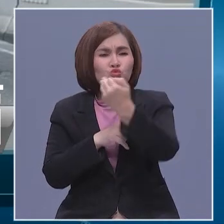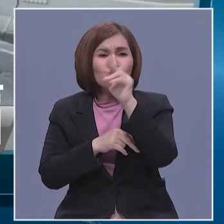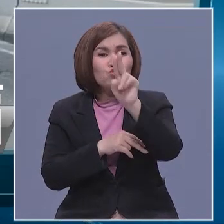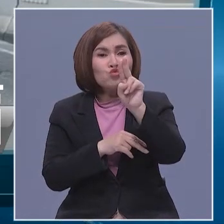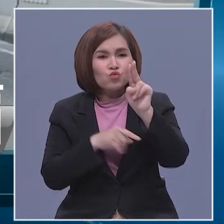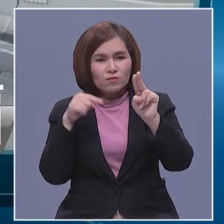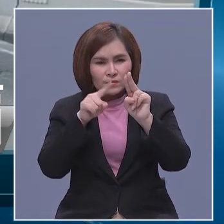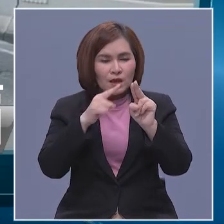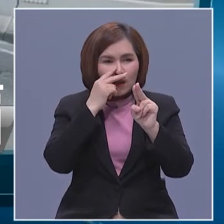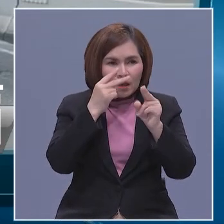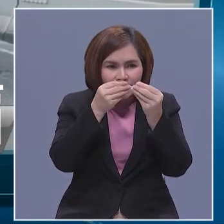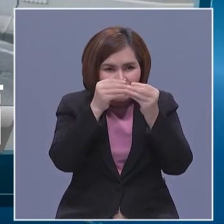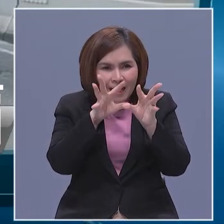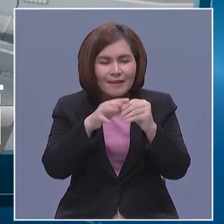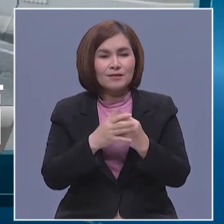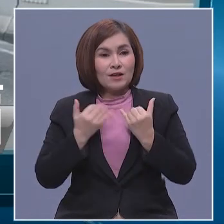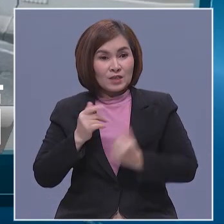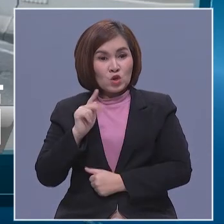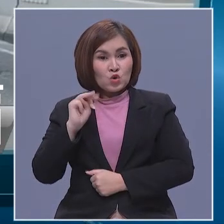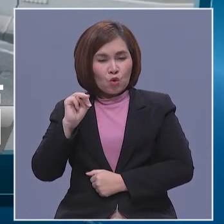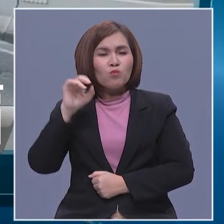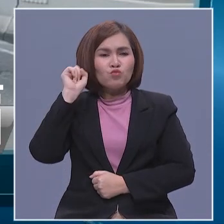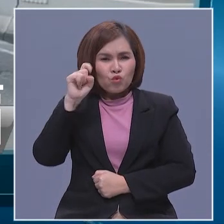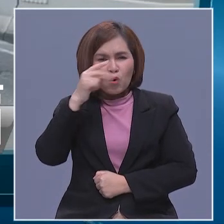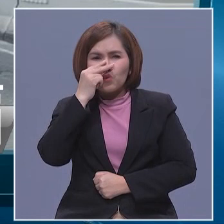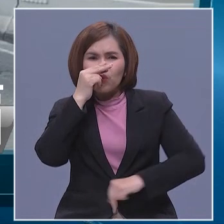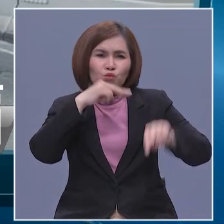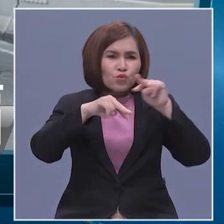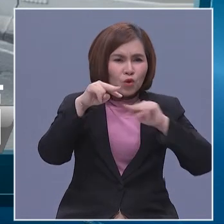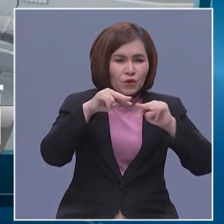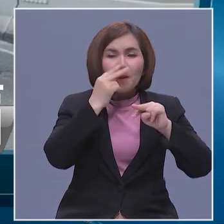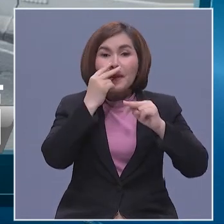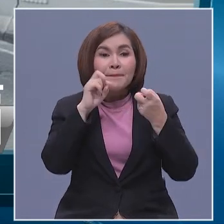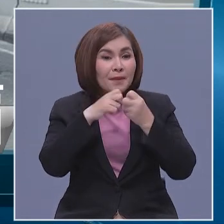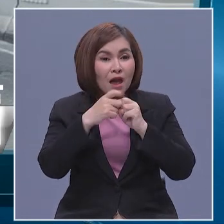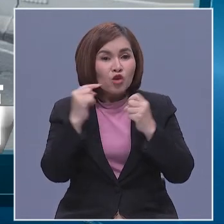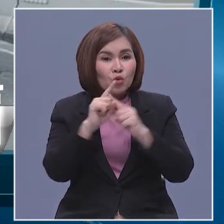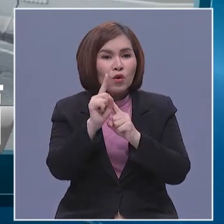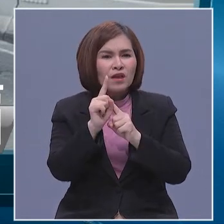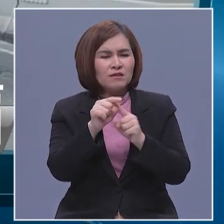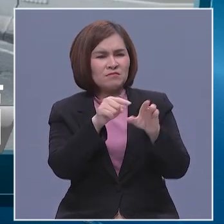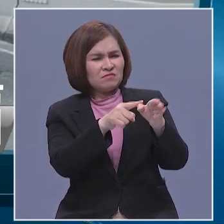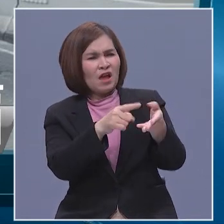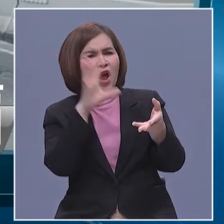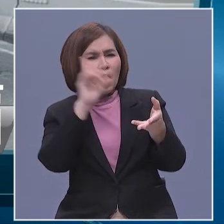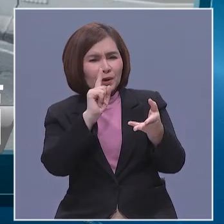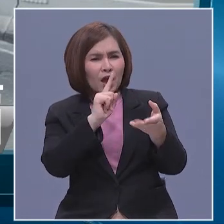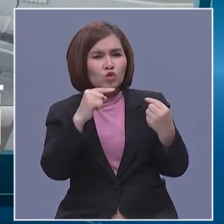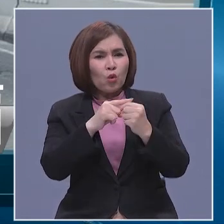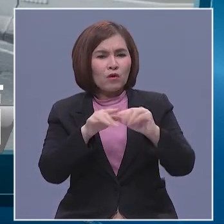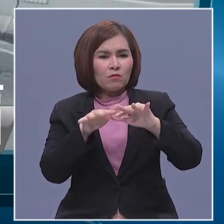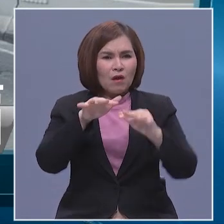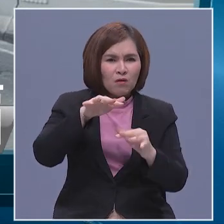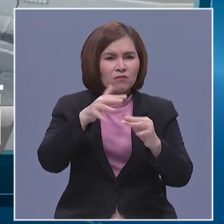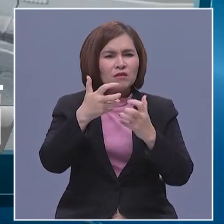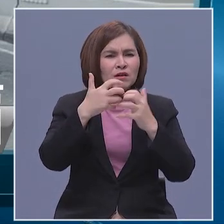างดังพระราม2ทำให้กรมทางหลวงต้องเร่งส่งเจ้าหน้าที่ไปตรวจสอบแล้วพบว่าไอ้รอยแตกร้าวเนี่ยมันเกิดมาจากมันซุดตัวไม่เท่